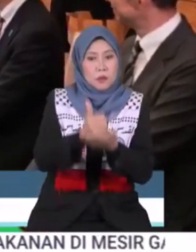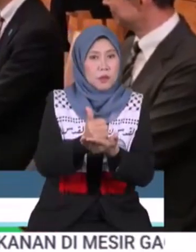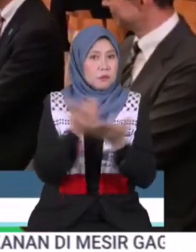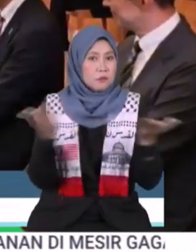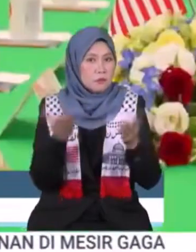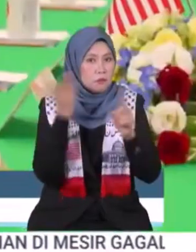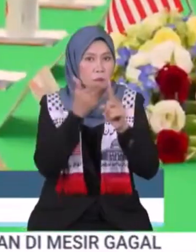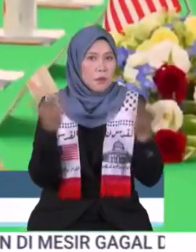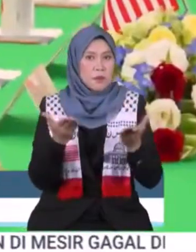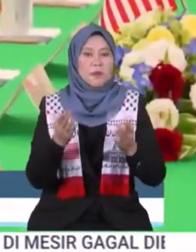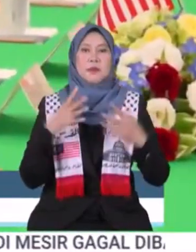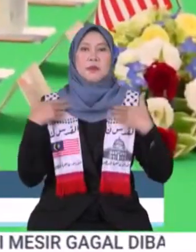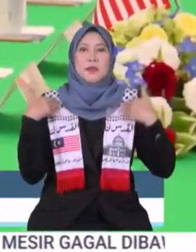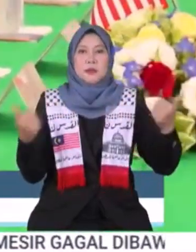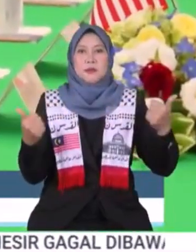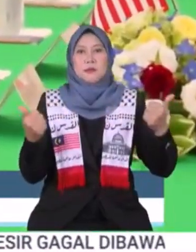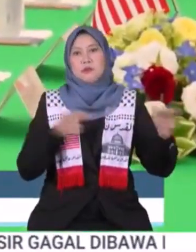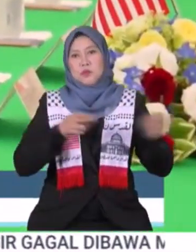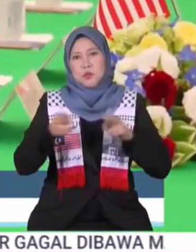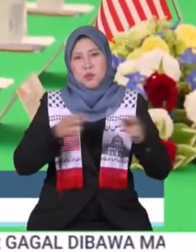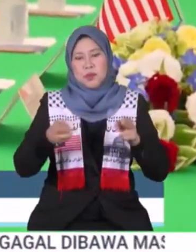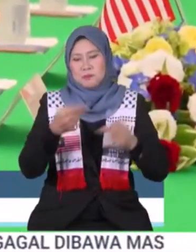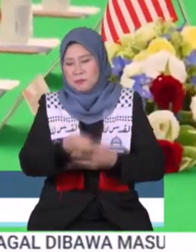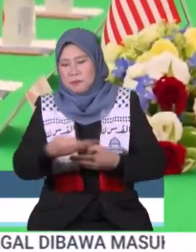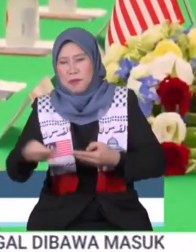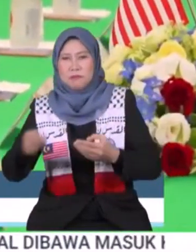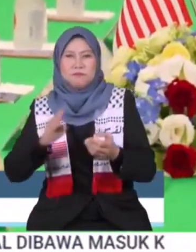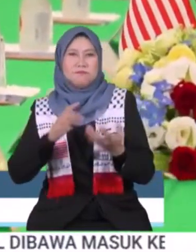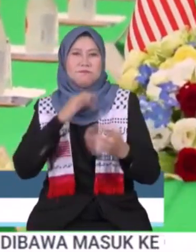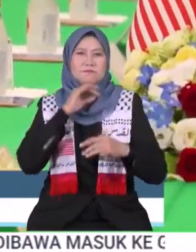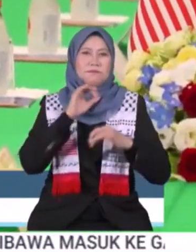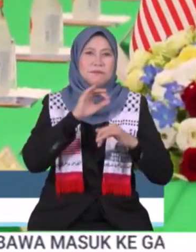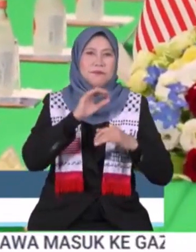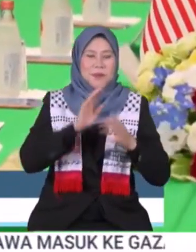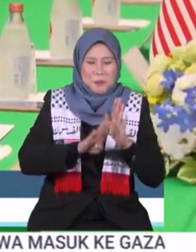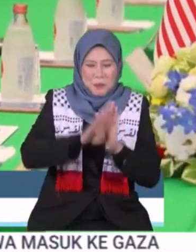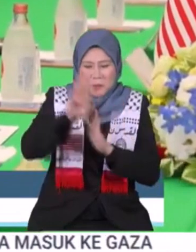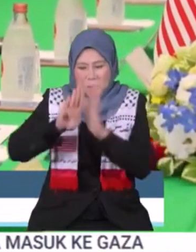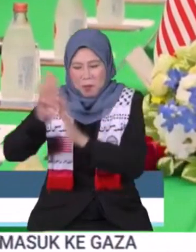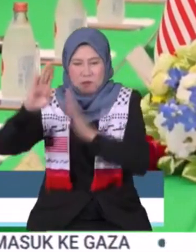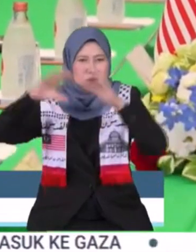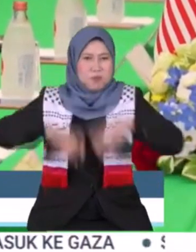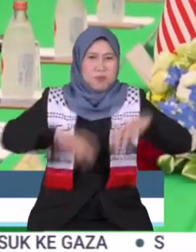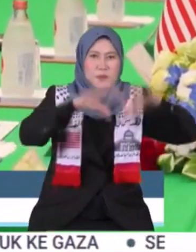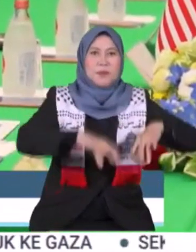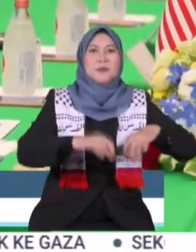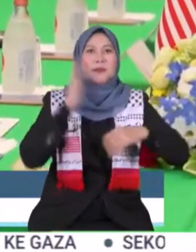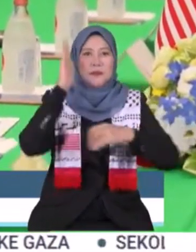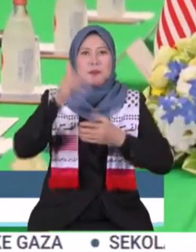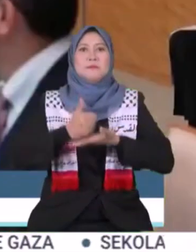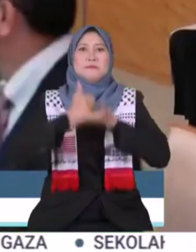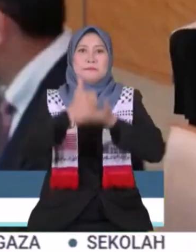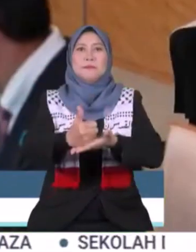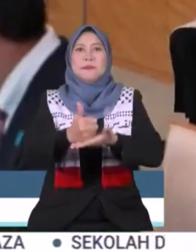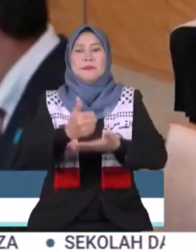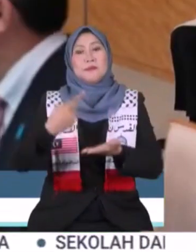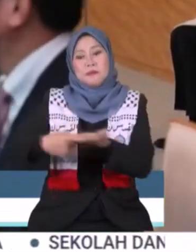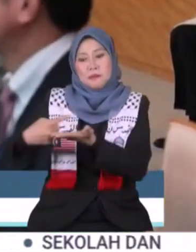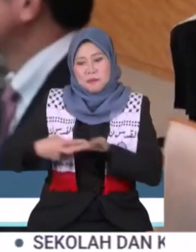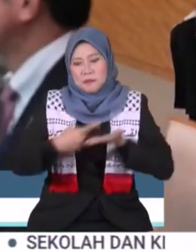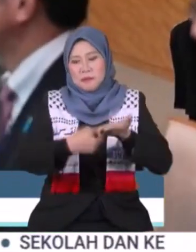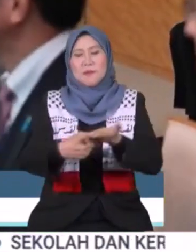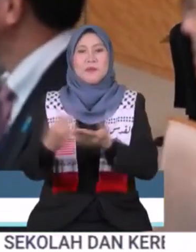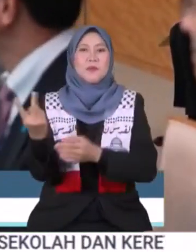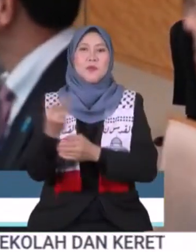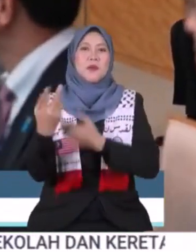aspek kesihatan, pengurusan sisa pepejal dan pembangunan semula kawasan yang musnah. Perkara tersebut antara yang dibincangkan pada pertemuan